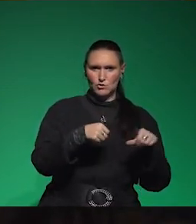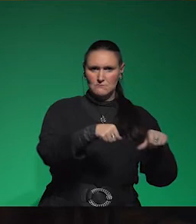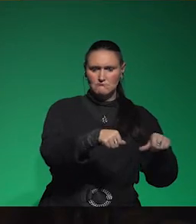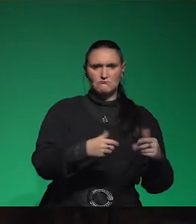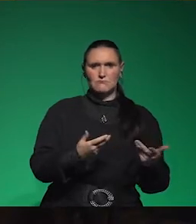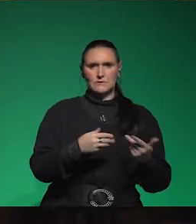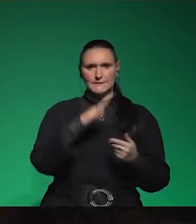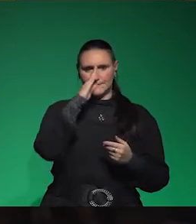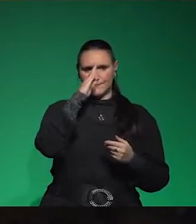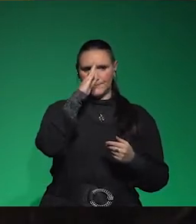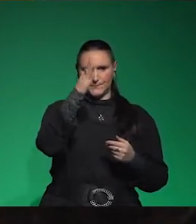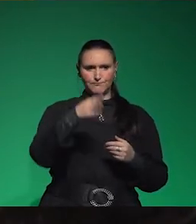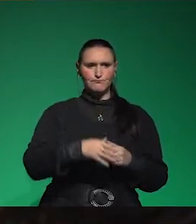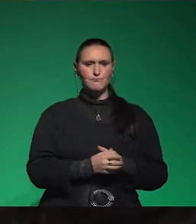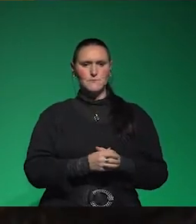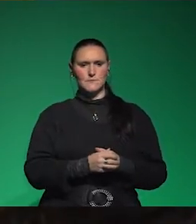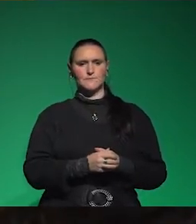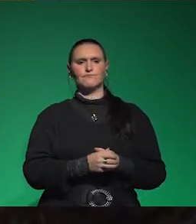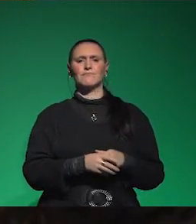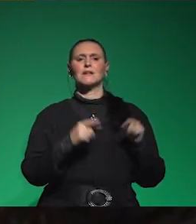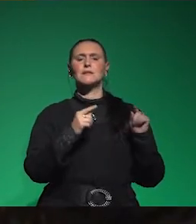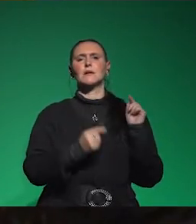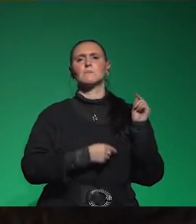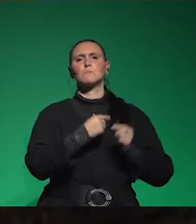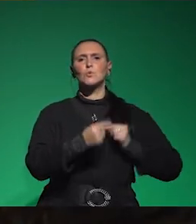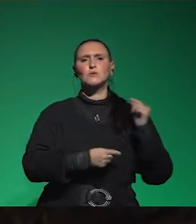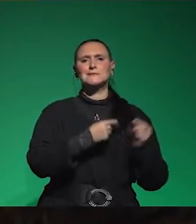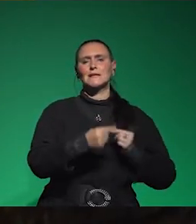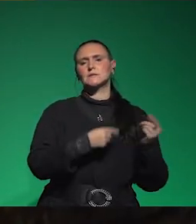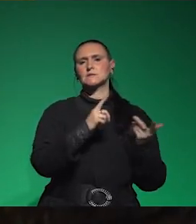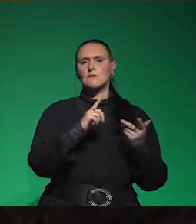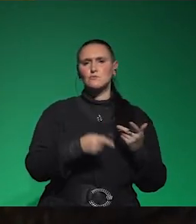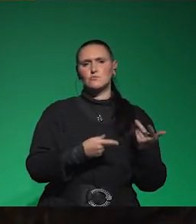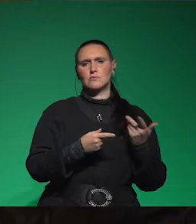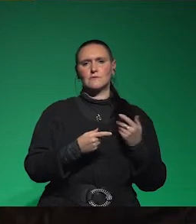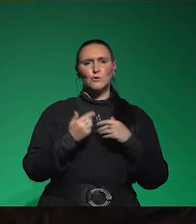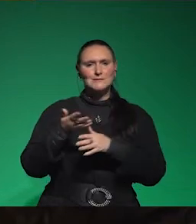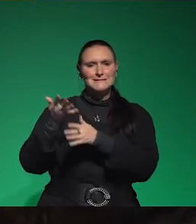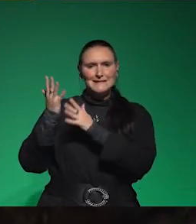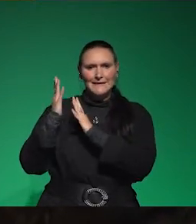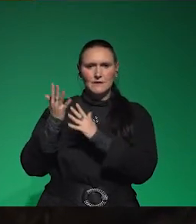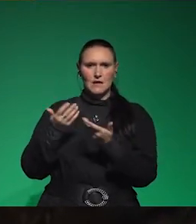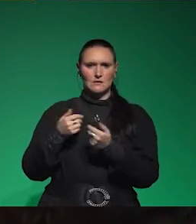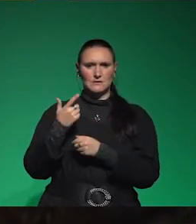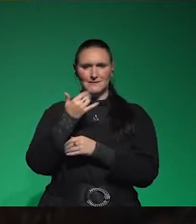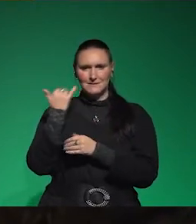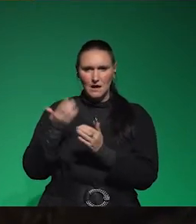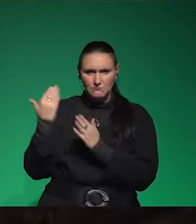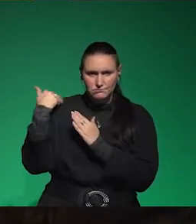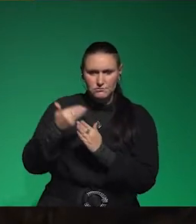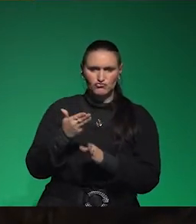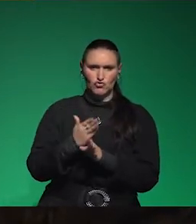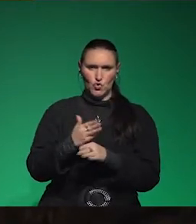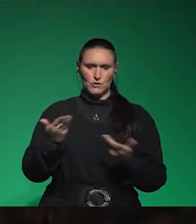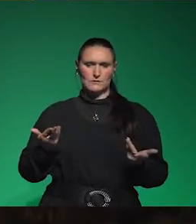das ist ein jetzt mehrere Jahrzehnte langer Prozess, weil wir beobachten, welche Veränderungen beim Klima festzustellen sind.